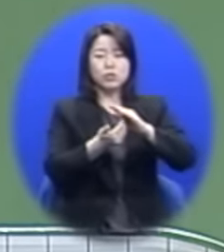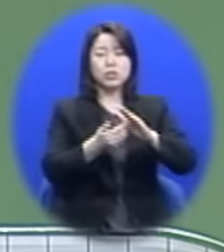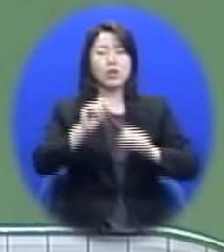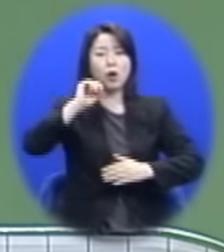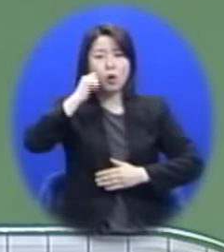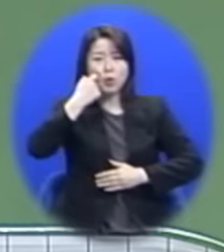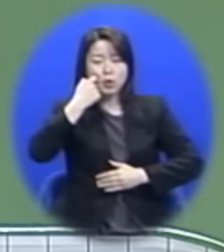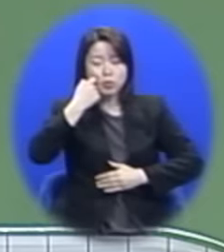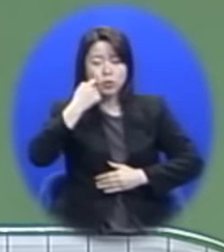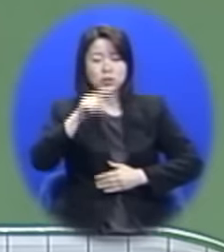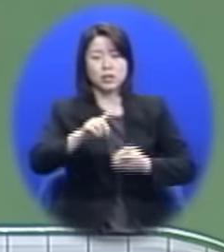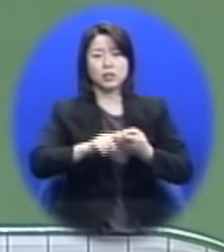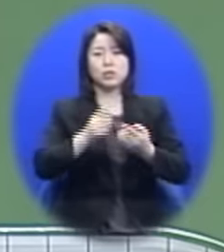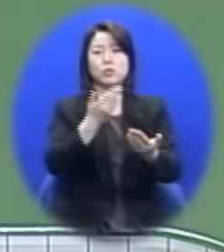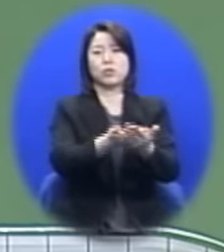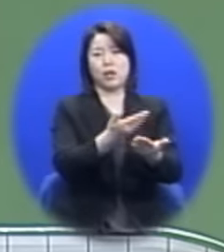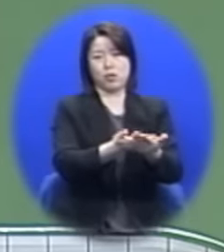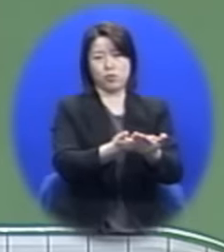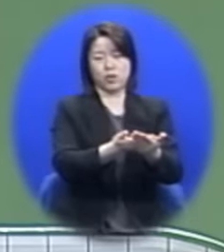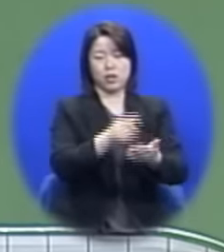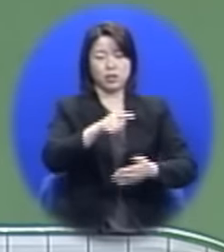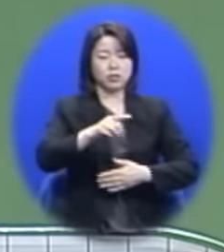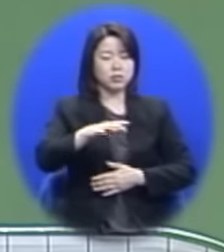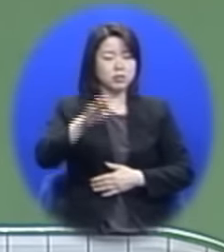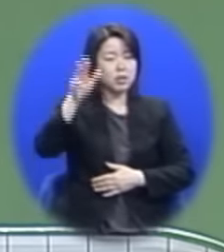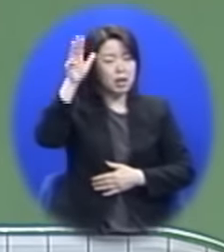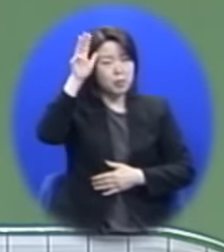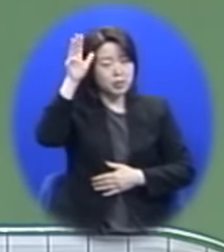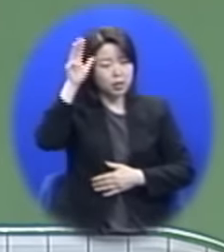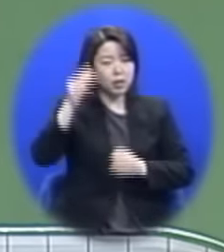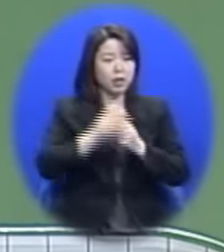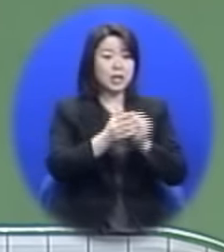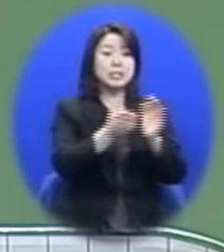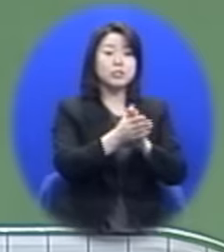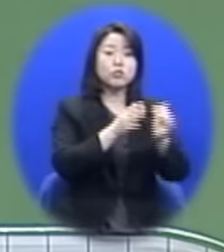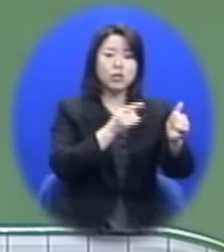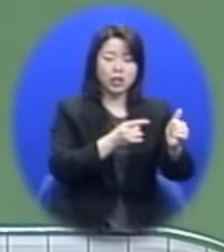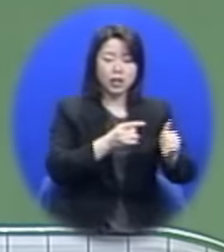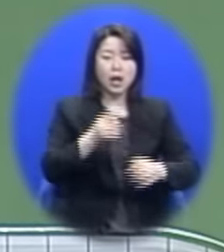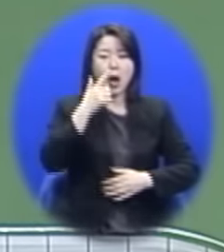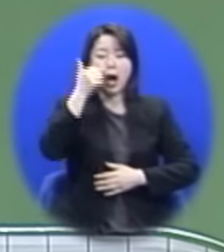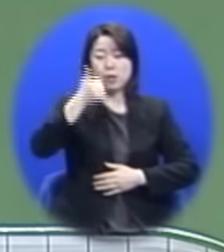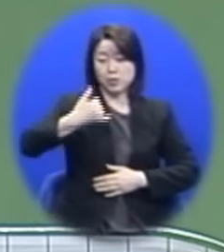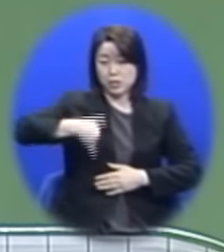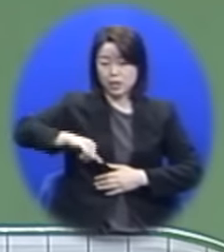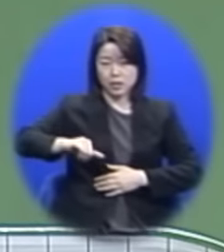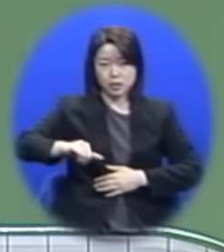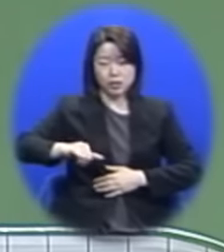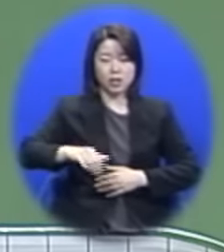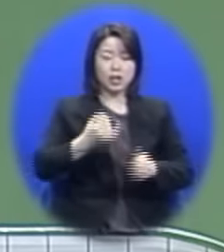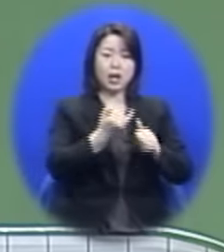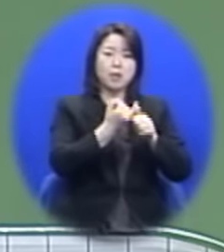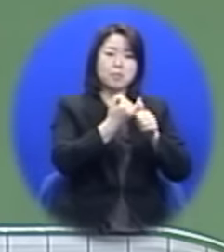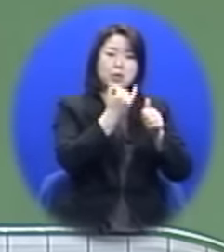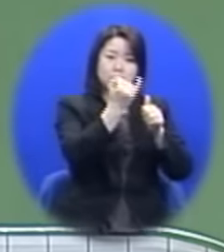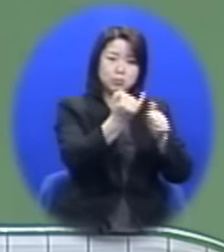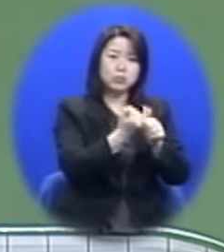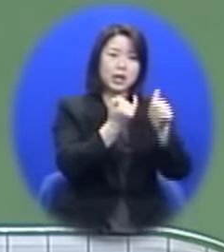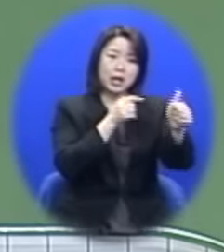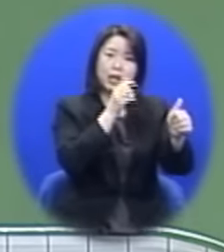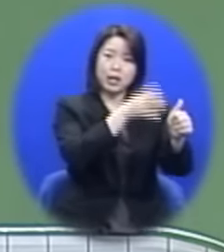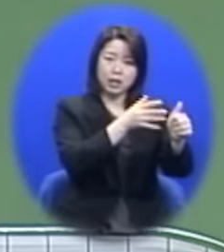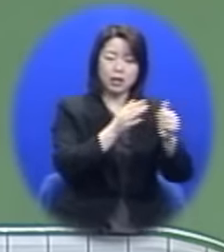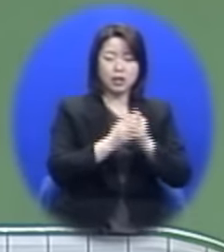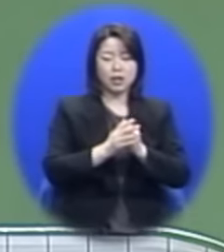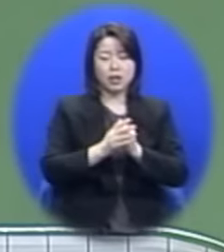하신다. 그것은 철학가가 친구들에게 부탁했고 아버지가 자녀들에게, 신부가 신랑에게, 사람이 자기